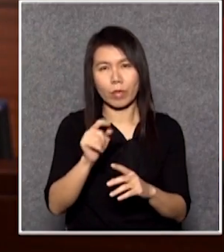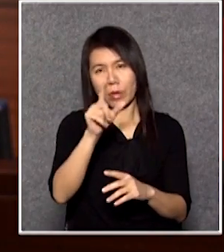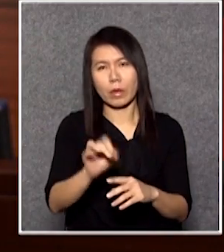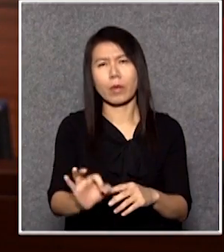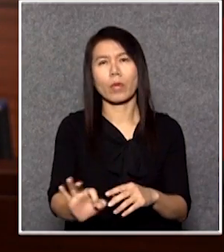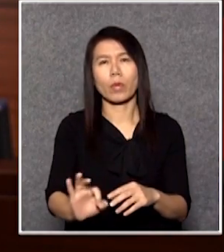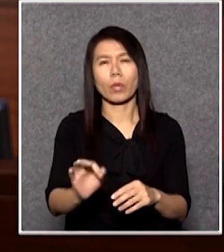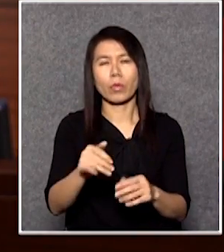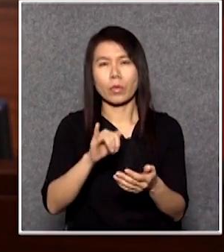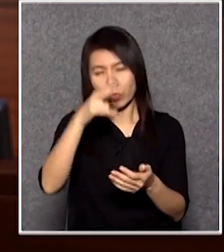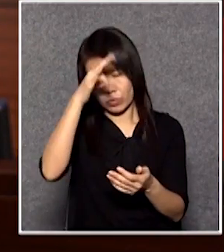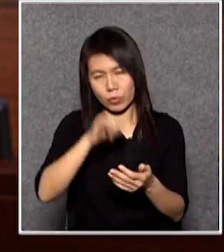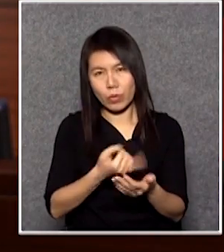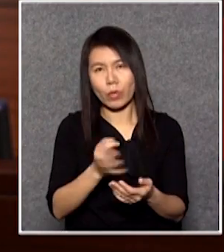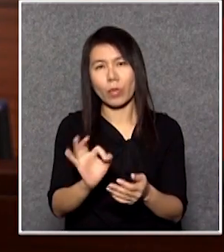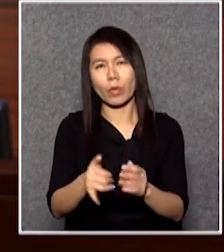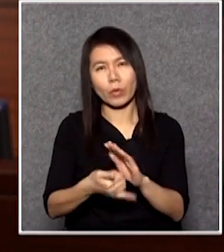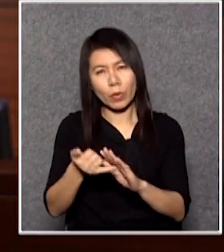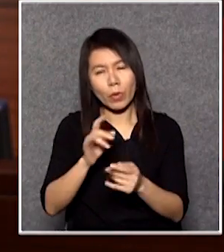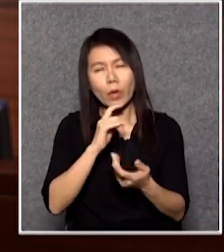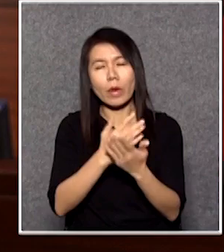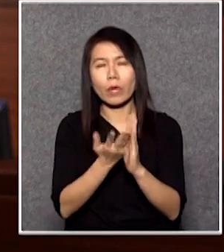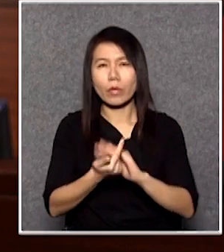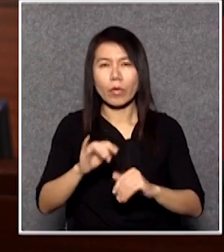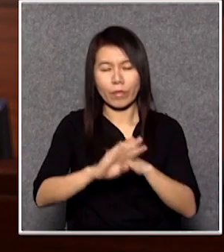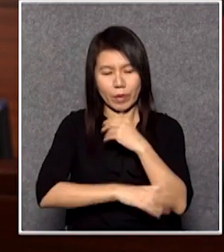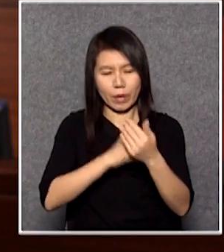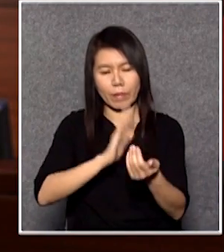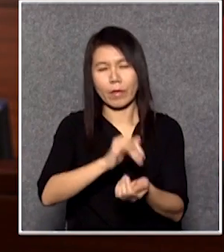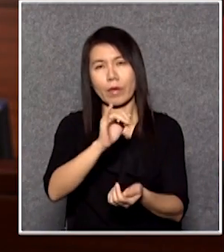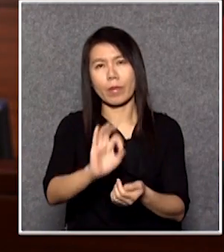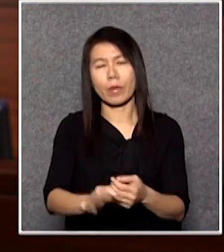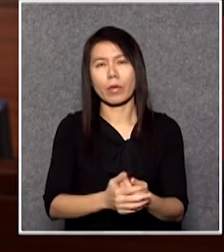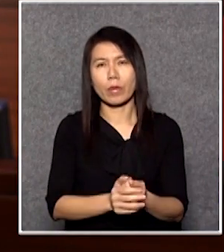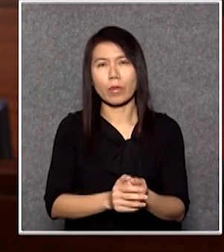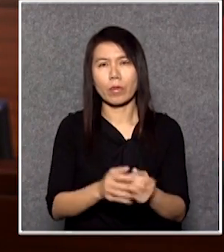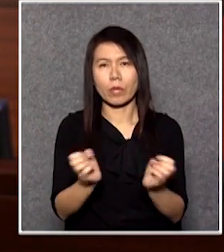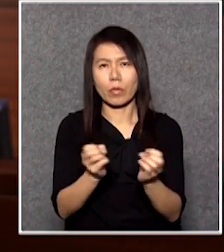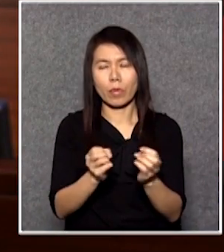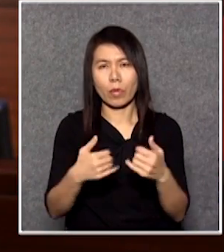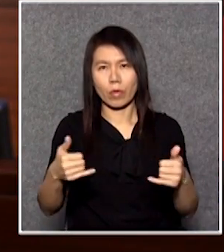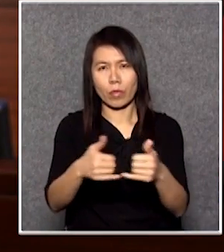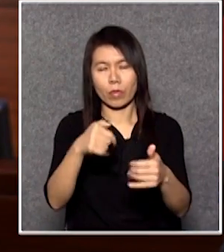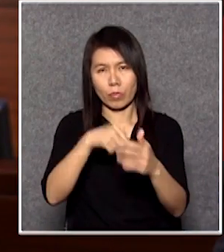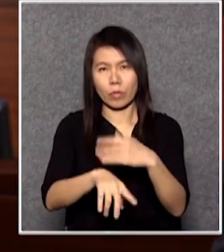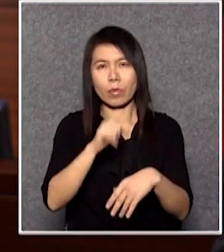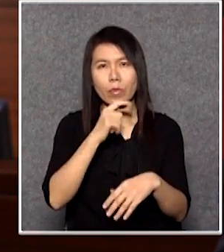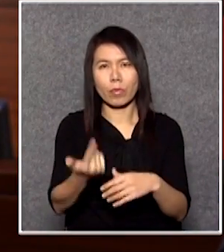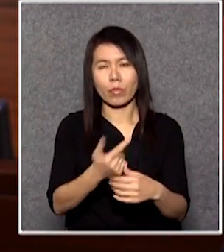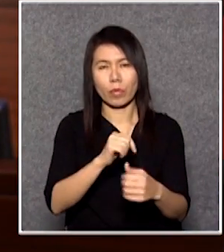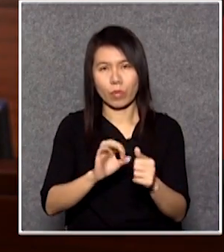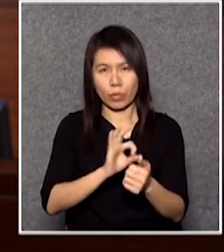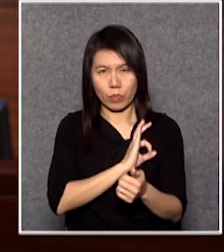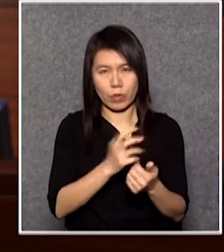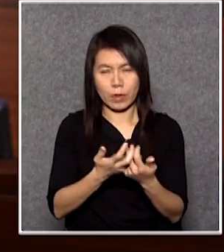逃稅、沒有觸犯法紀。事實上，我哋個議會入邊咧，亦都有唔少個會計師，唔